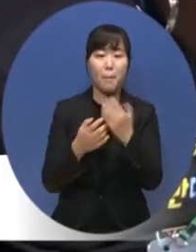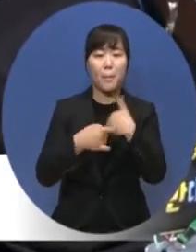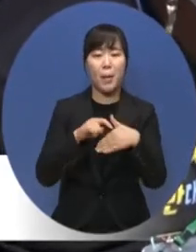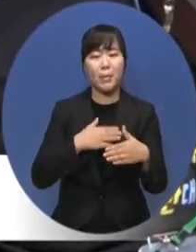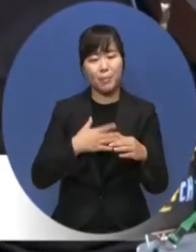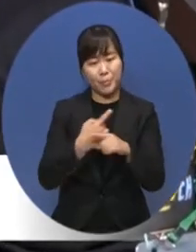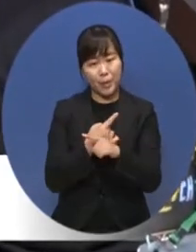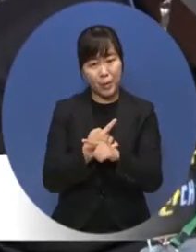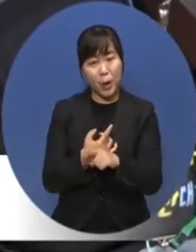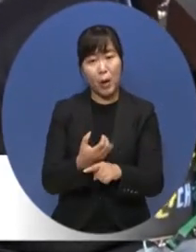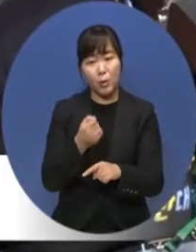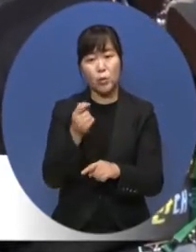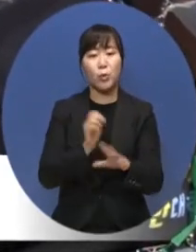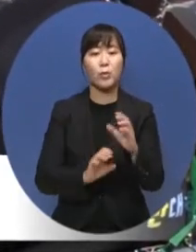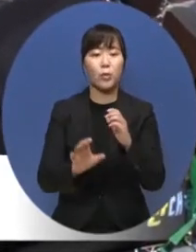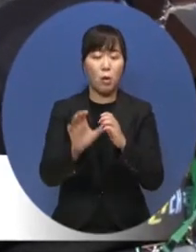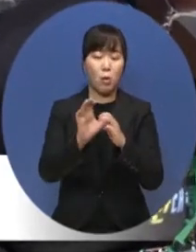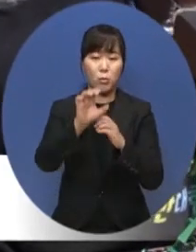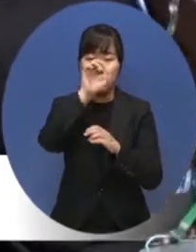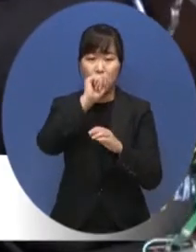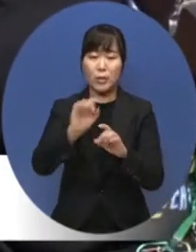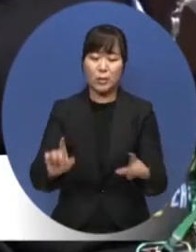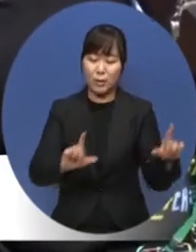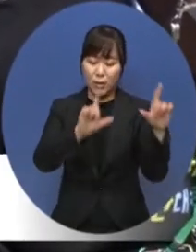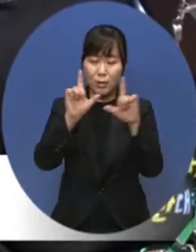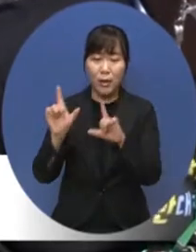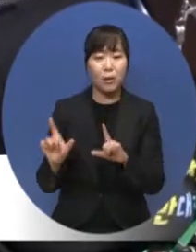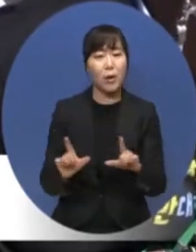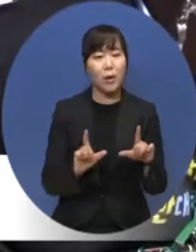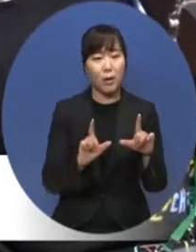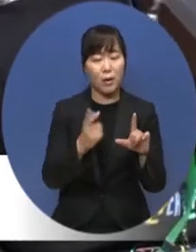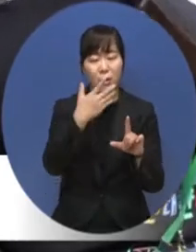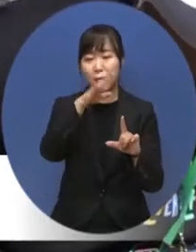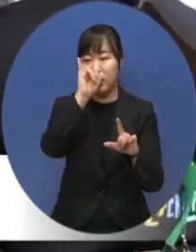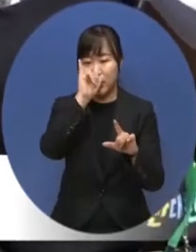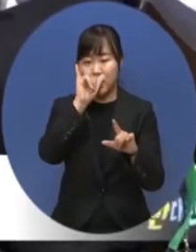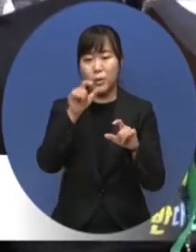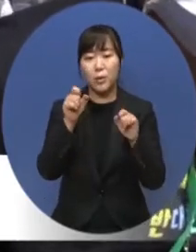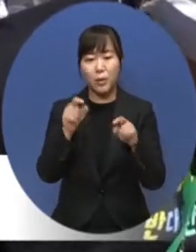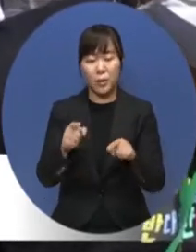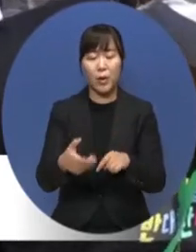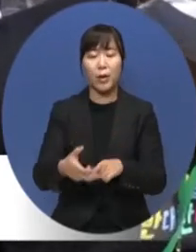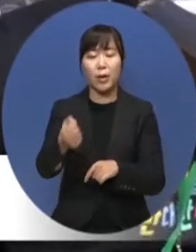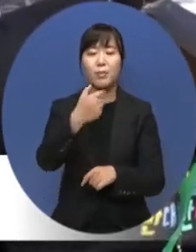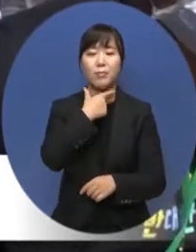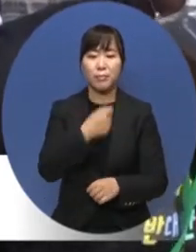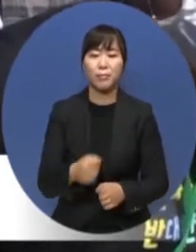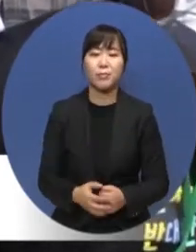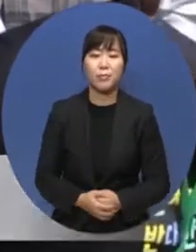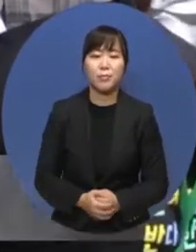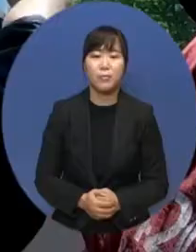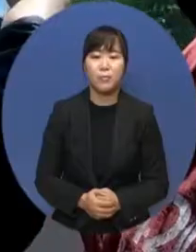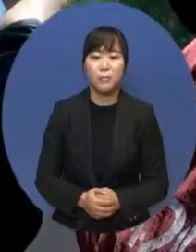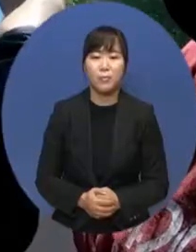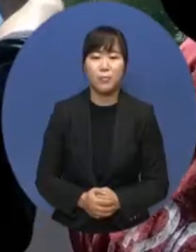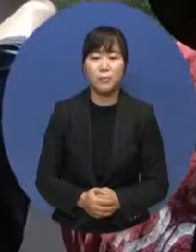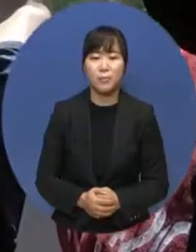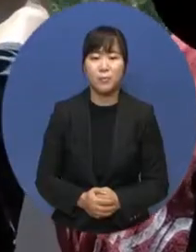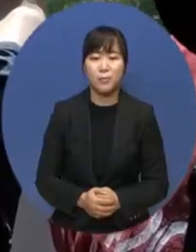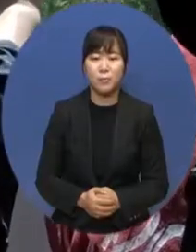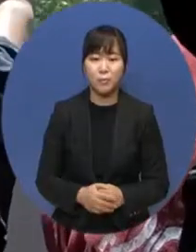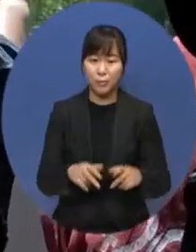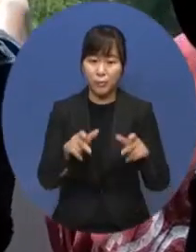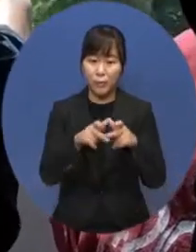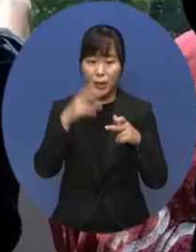힐링도 되고 좀더 나은 어떤 그런 생활을 할수 있는 그런 계기가 되었으면 좋겠습니다.